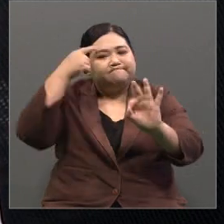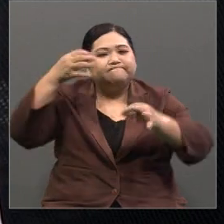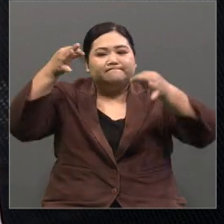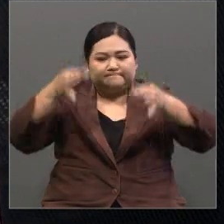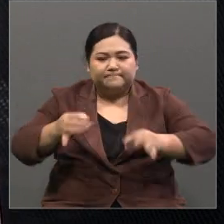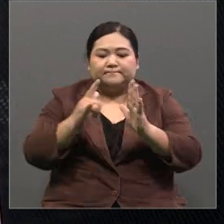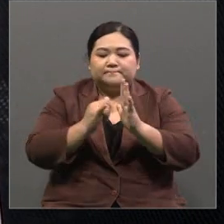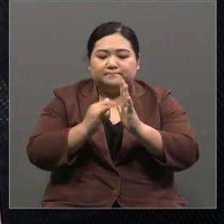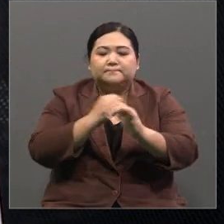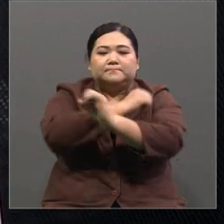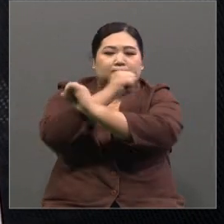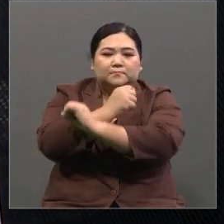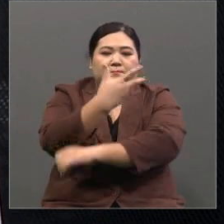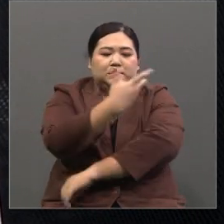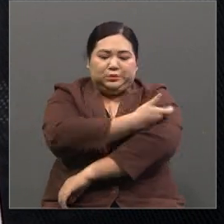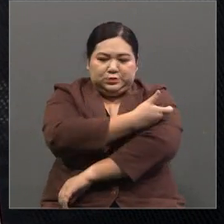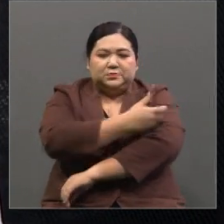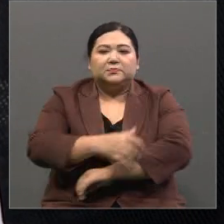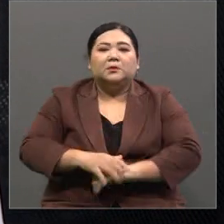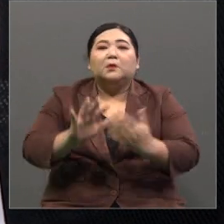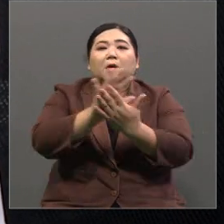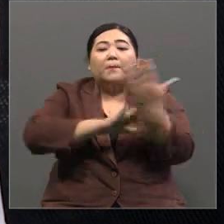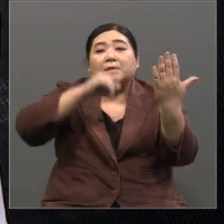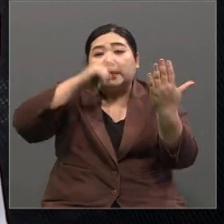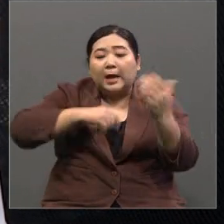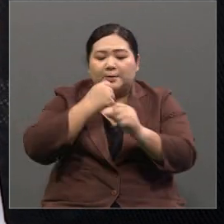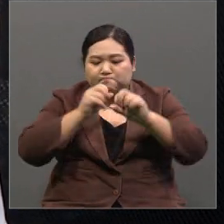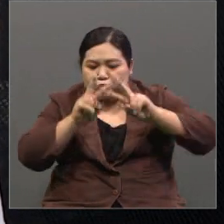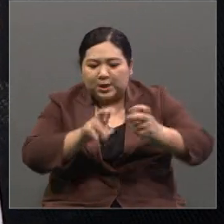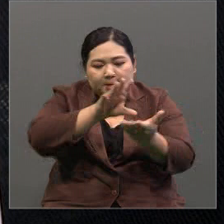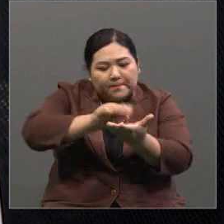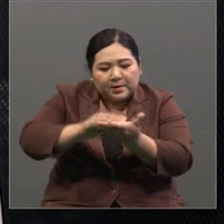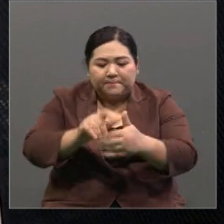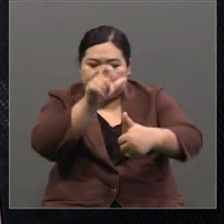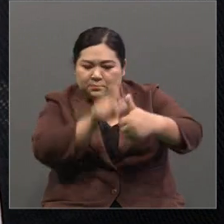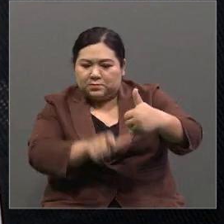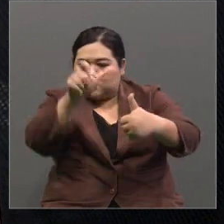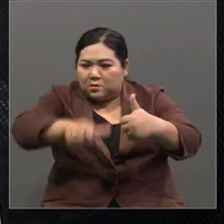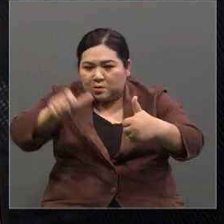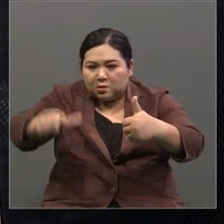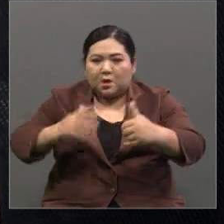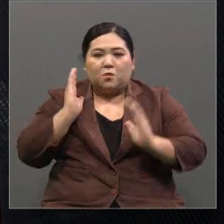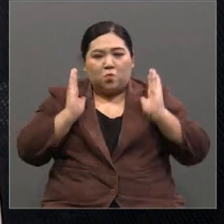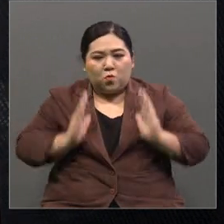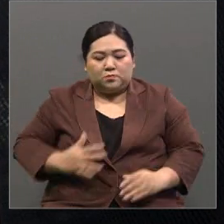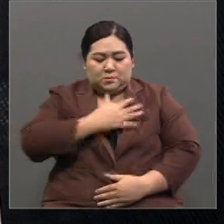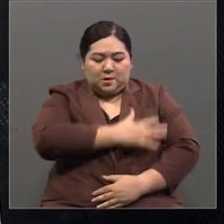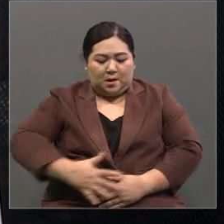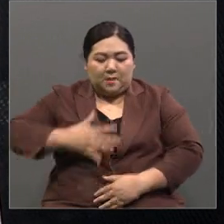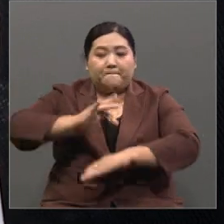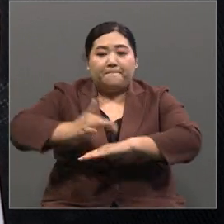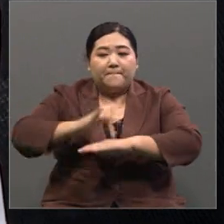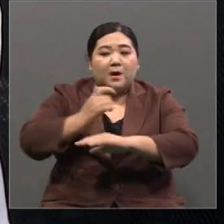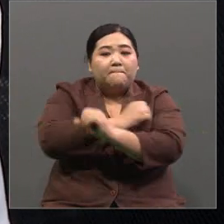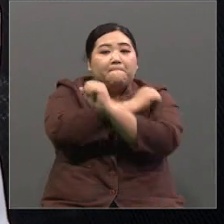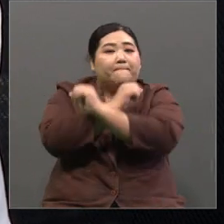คซีนและประเทศไทยเราเองก็มีผลการสำรวจภูมิกันนะครับที่ทำโดยมหาวิทยาลัยแล้วก็ทาง